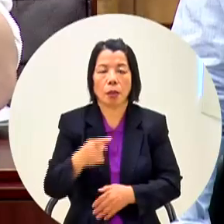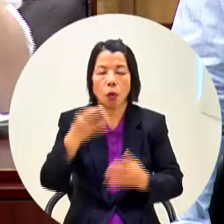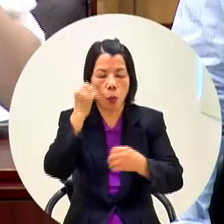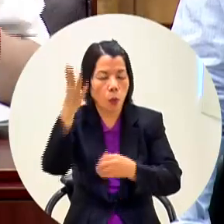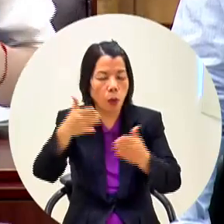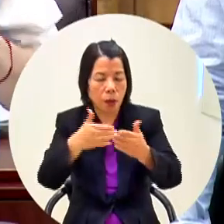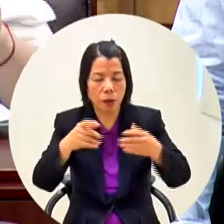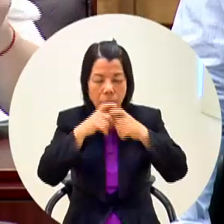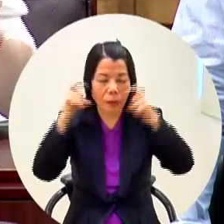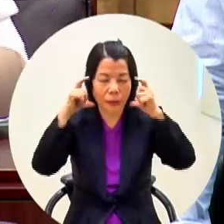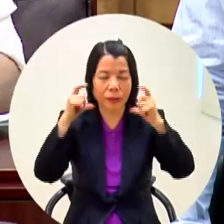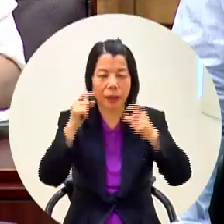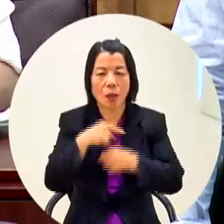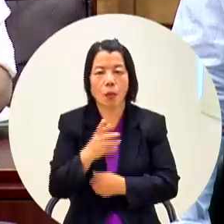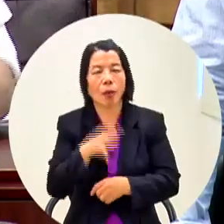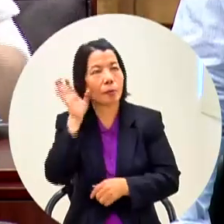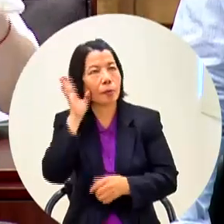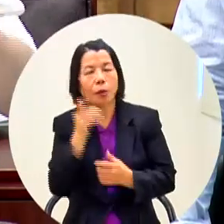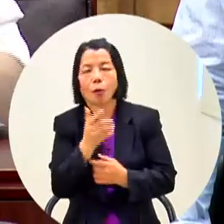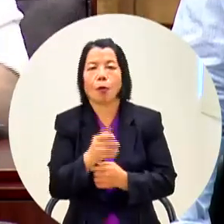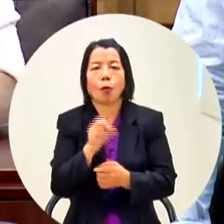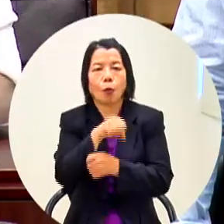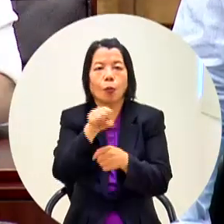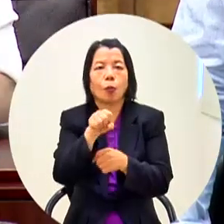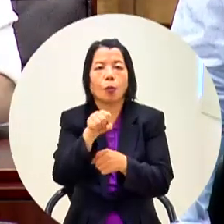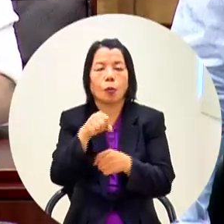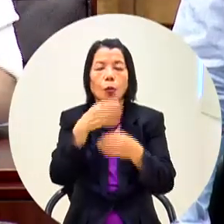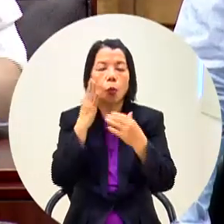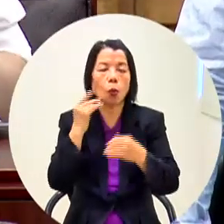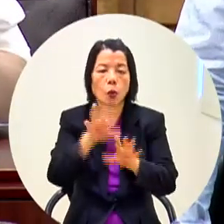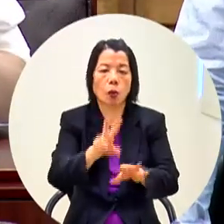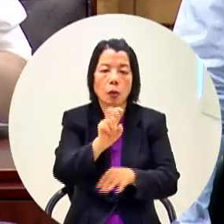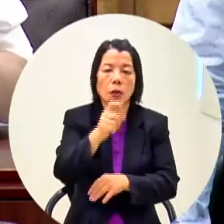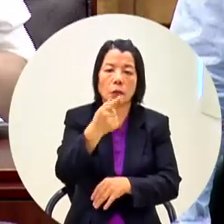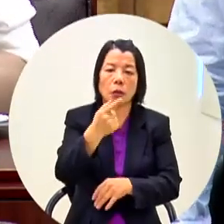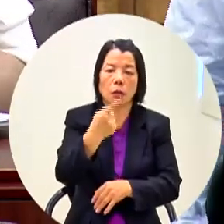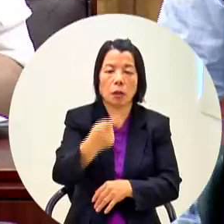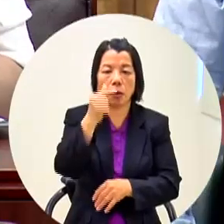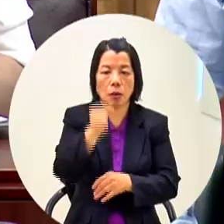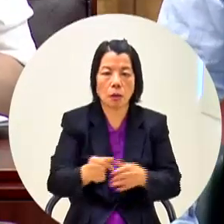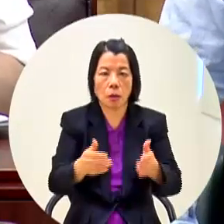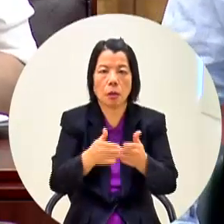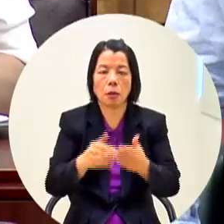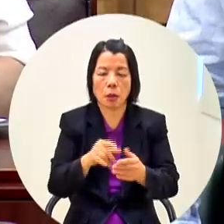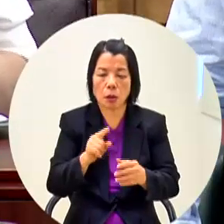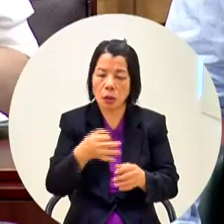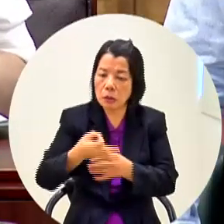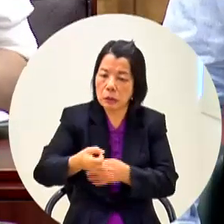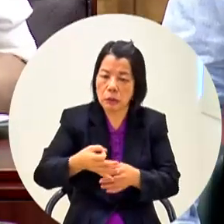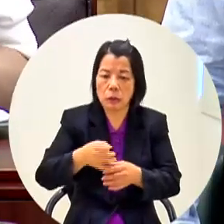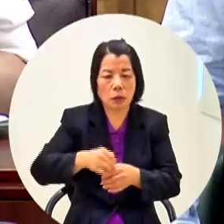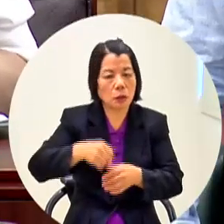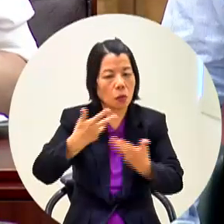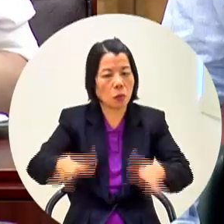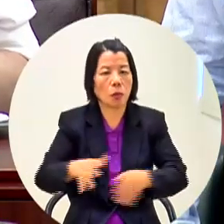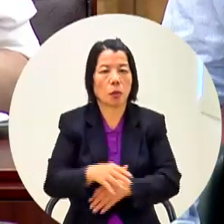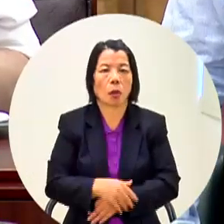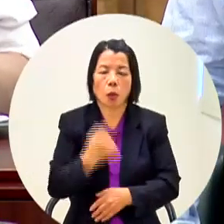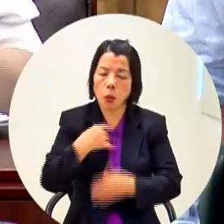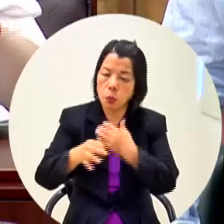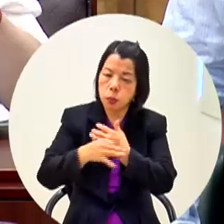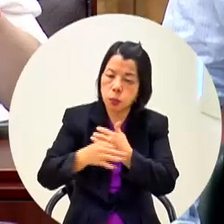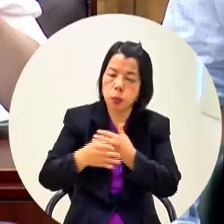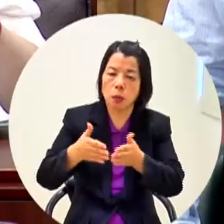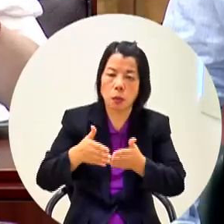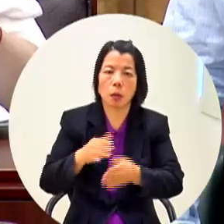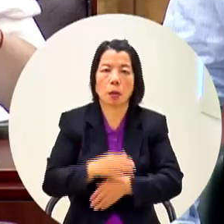起来，对不起。我们这个货币如果一次用20亿的规模，我担心数金额太大，但是我们愿意尝试，